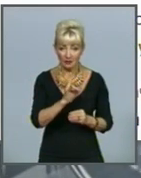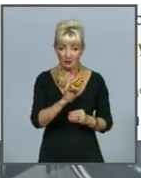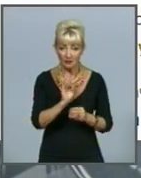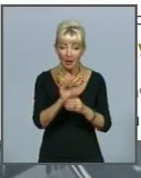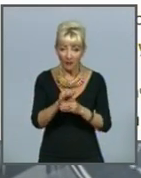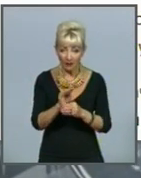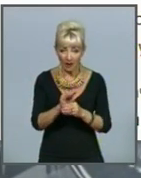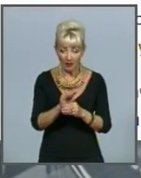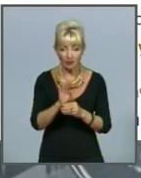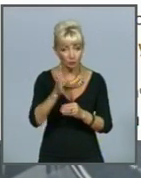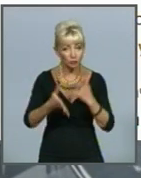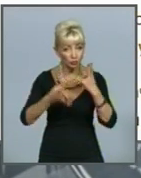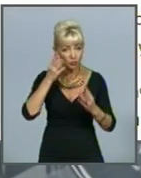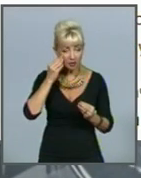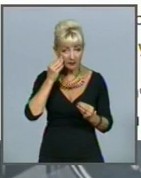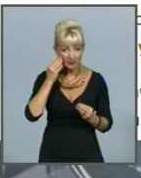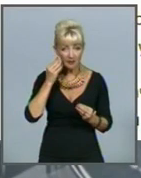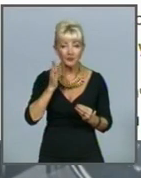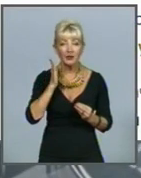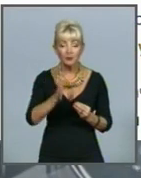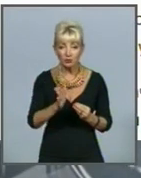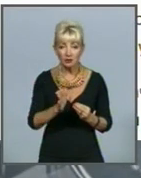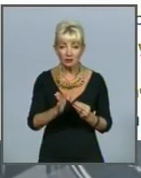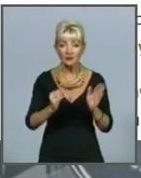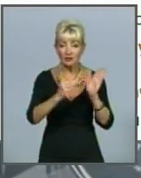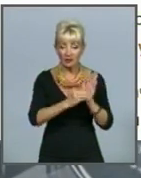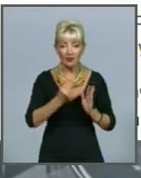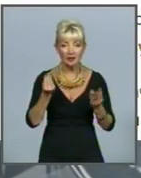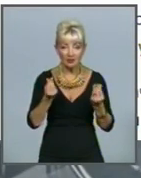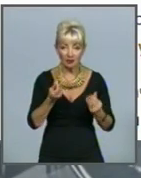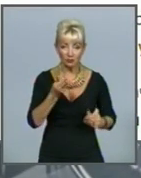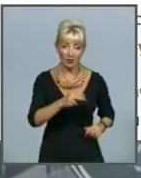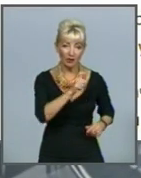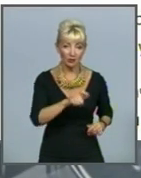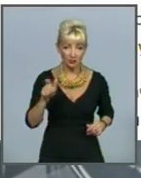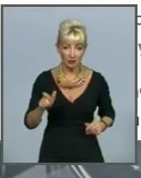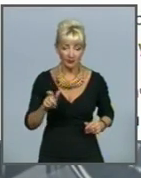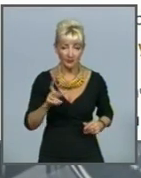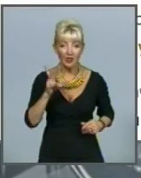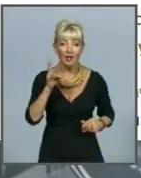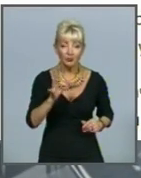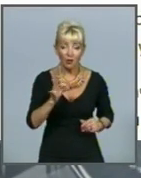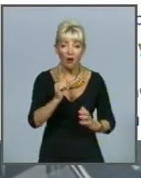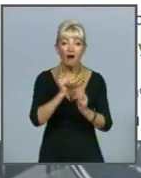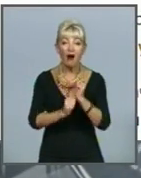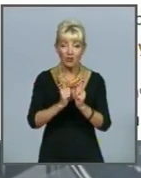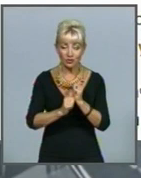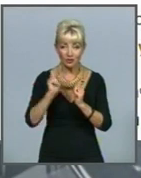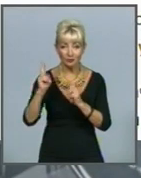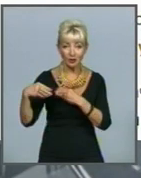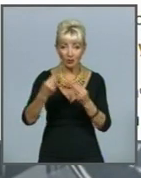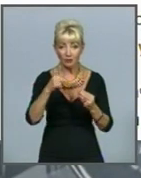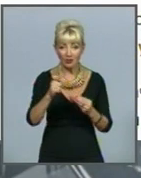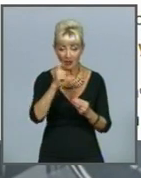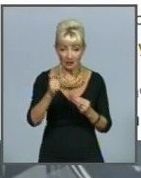враховувати, да, буде виставляти ціну для населення. Кожен постачальник за 5 днів до початку